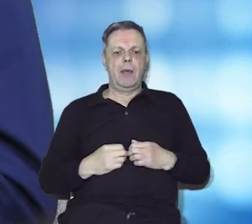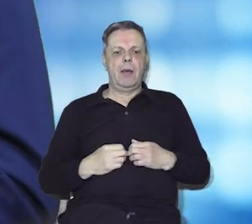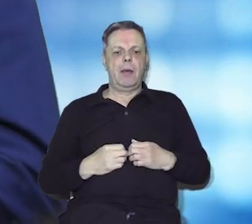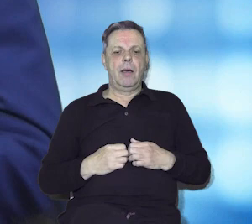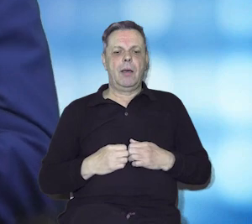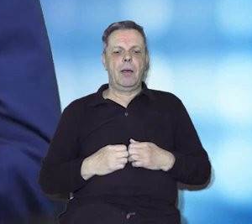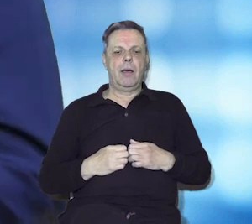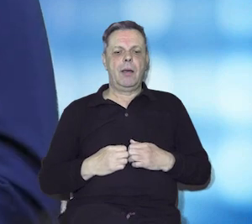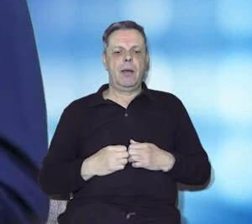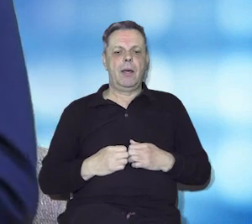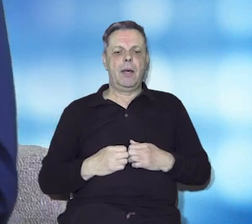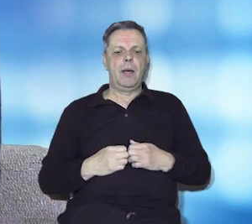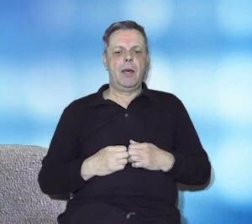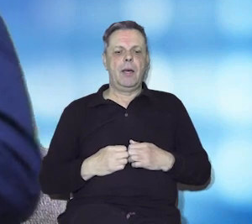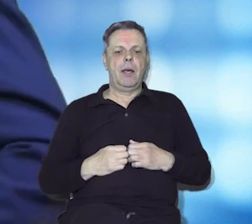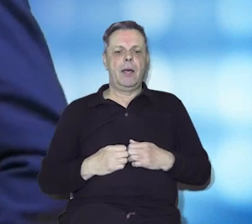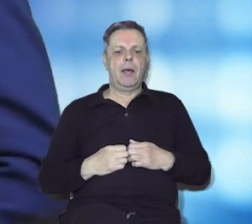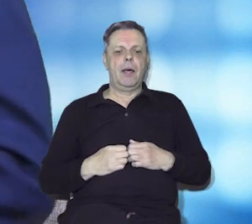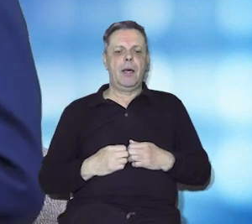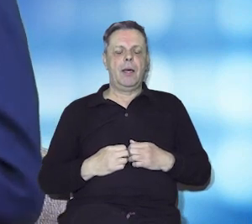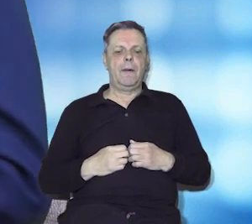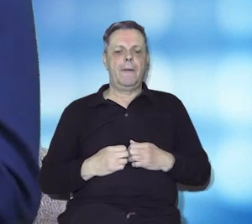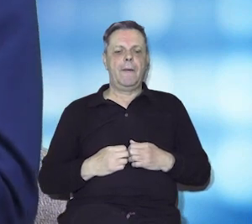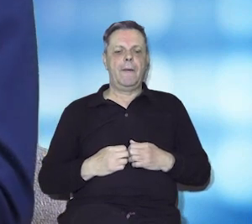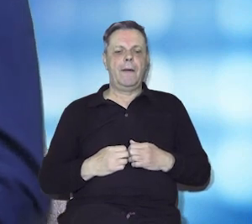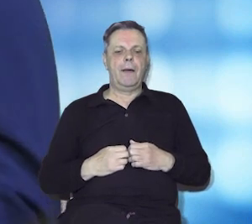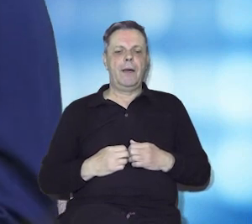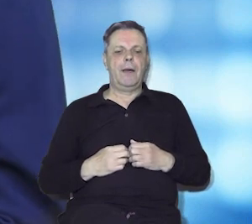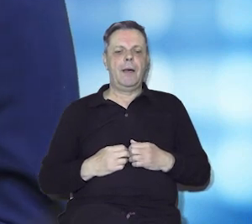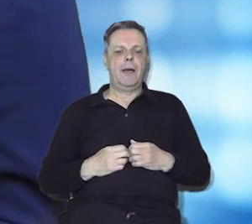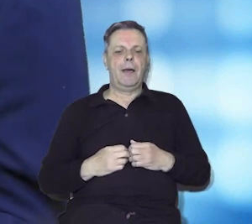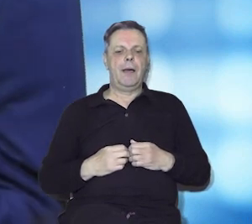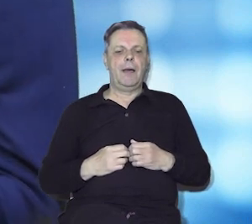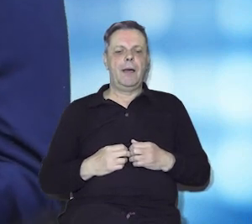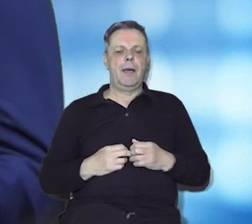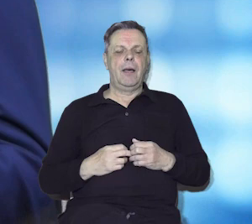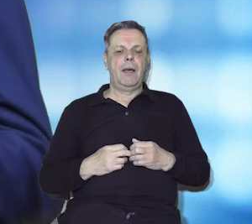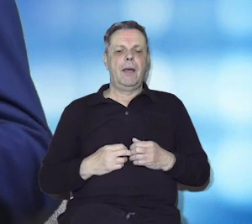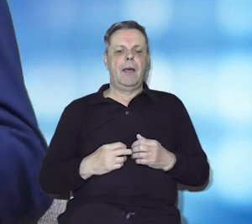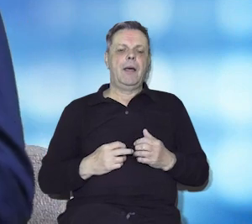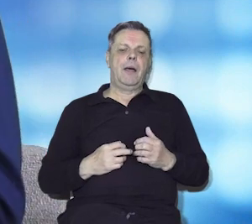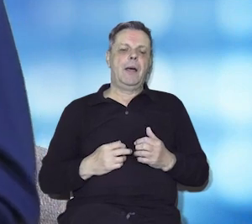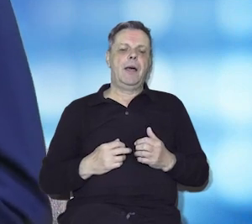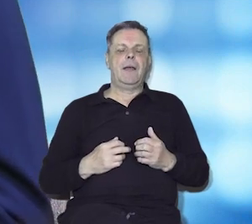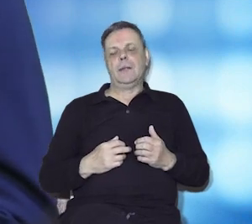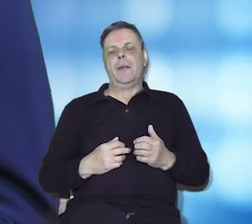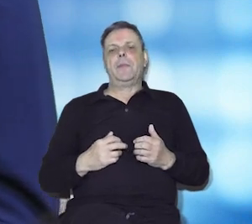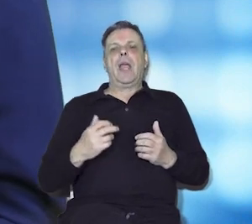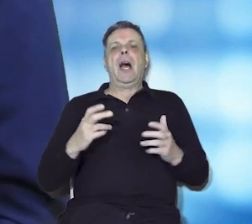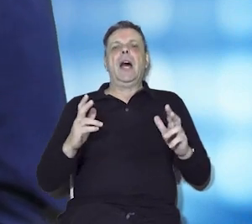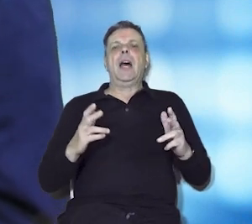kod... Bolje da neke izostavimo. Da ne dobijem regli batelje, ipak se ja mesužder, kako god to